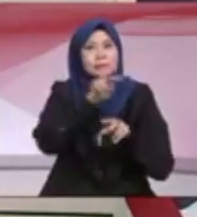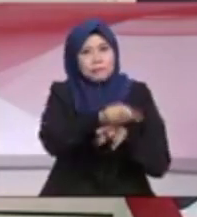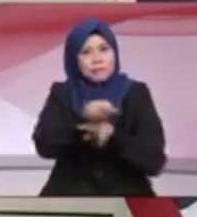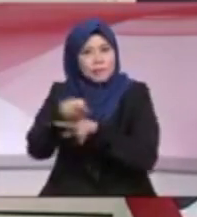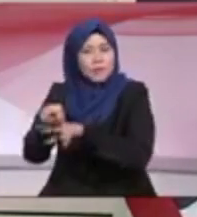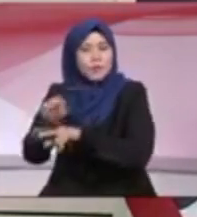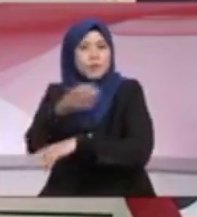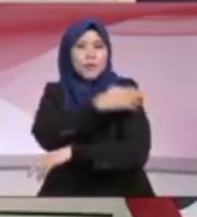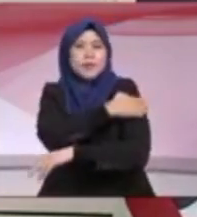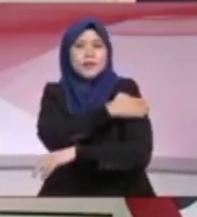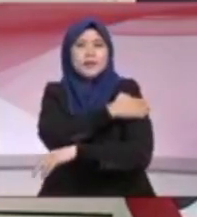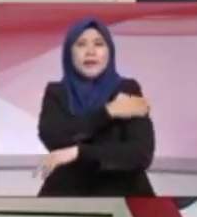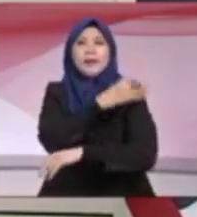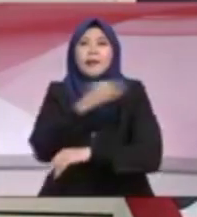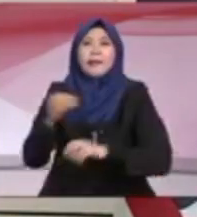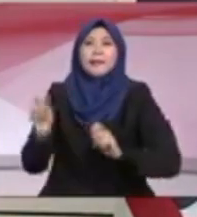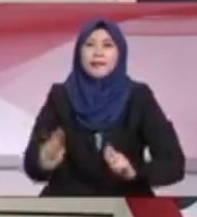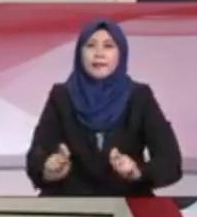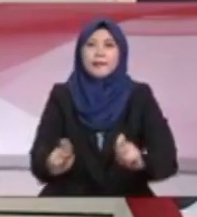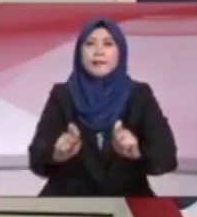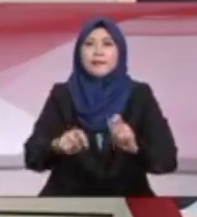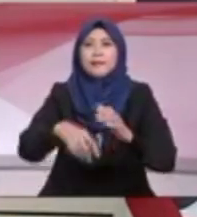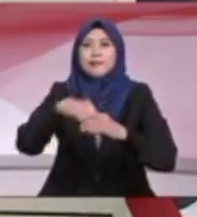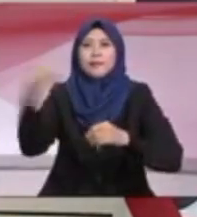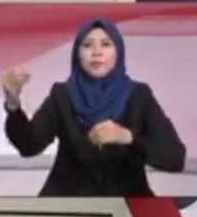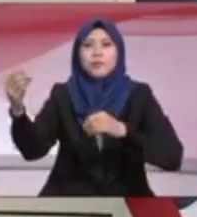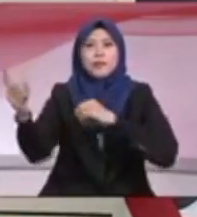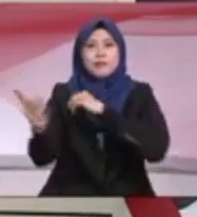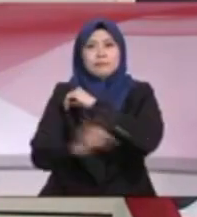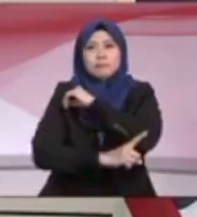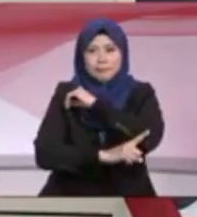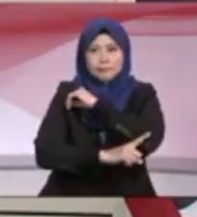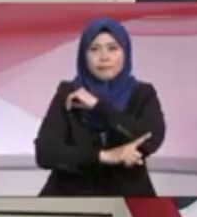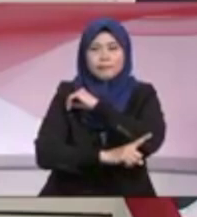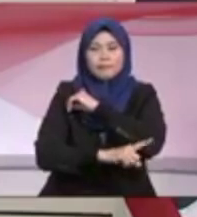penguatkuasaan dan juga tindakan seperti mengeluarkan compound dan sebagainya.